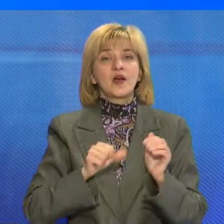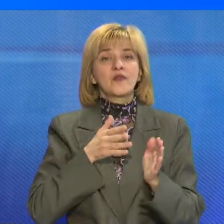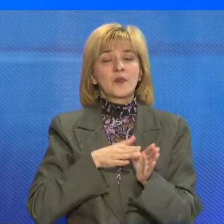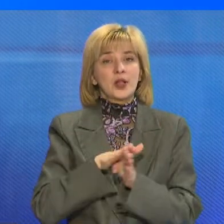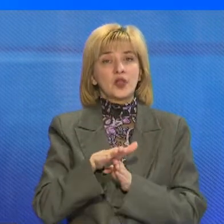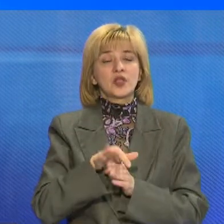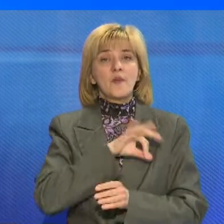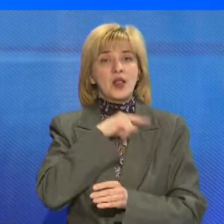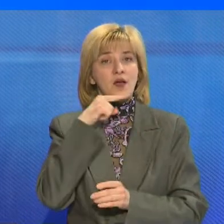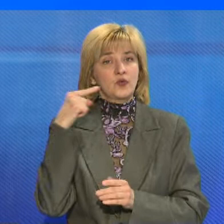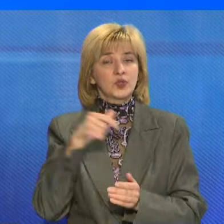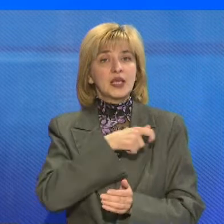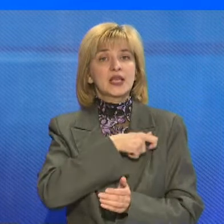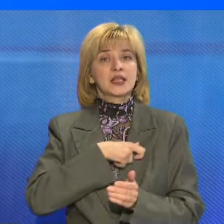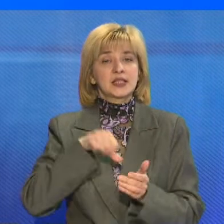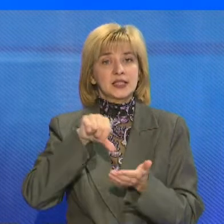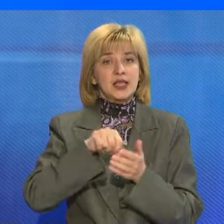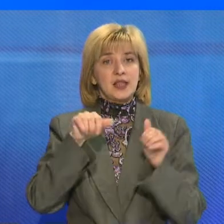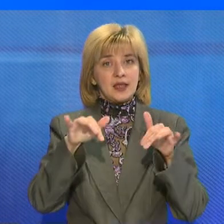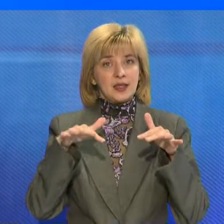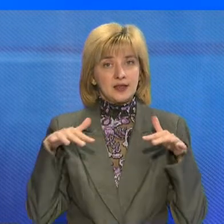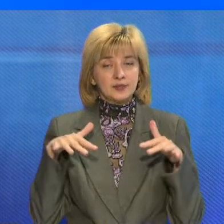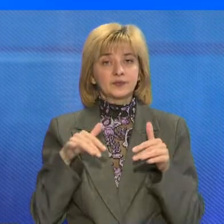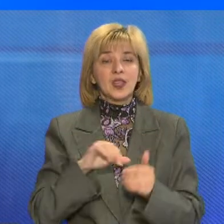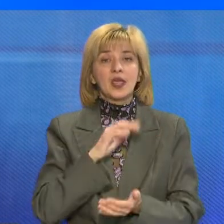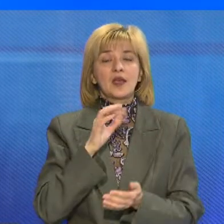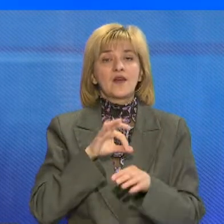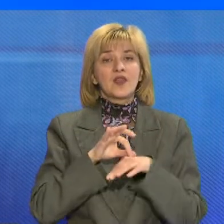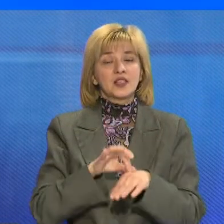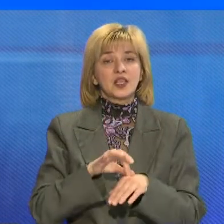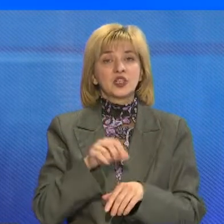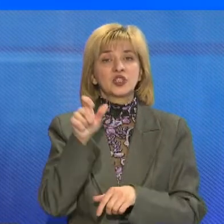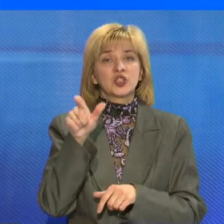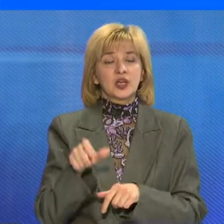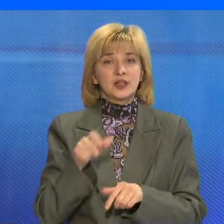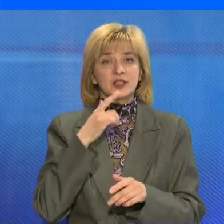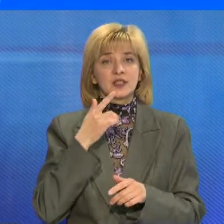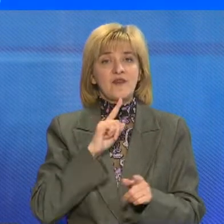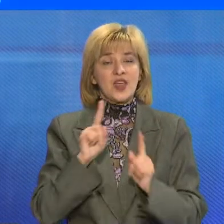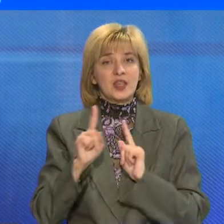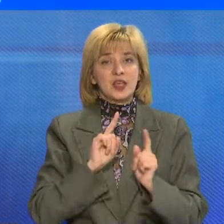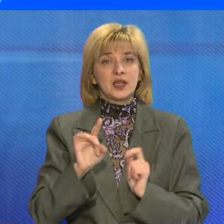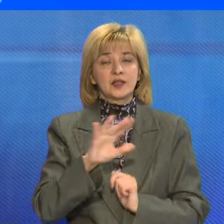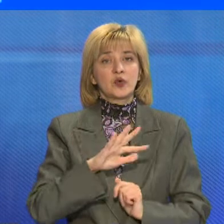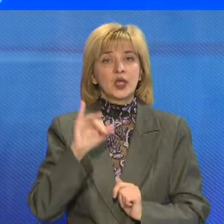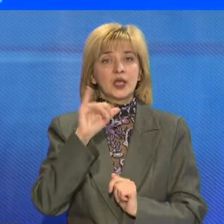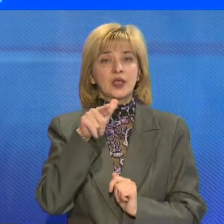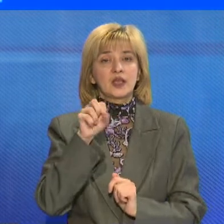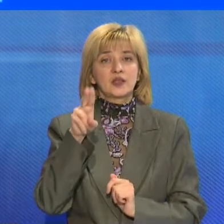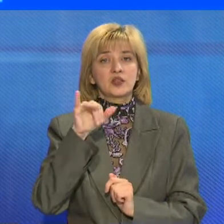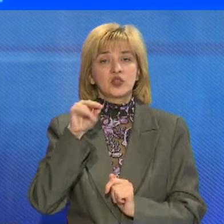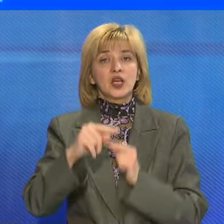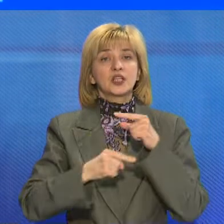шэраг прыёмаў і тэматычных сустрэч у прынёмані вядзе член Савета Рэспублікі Нацыянальнага сходу Беларусі Ігар Гедзіч. Чарговая